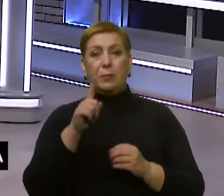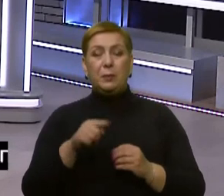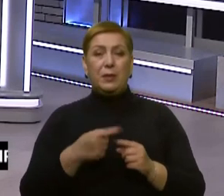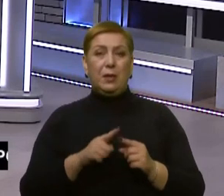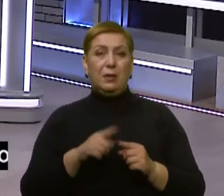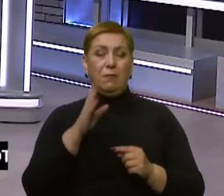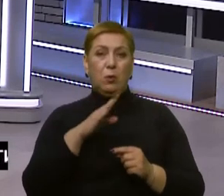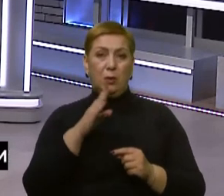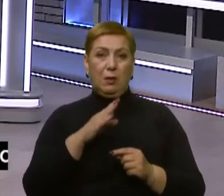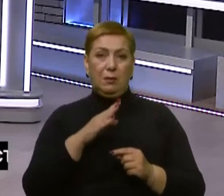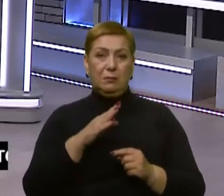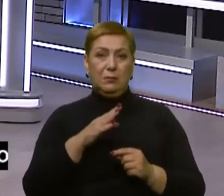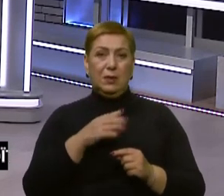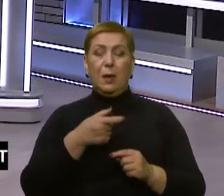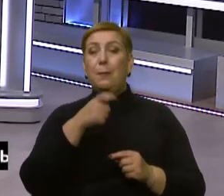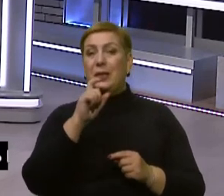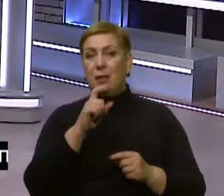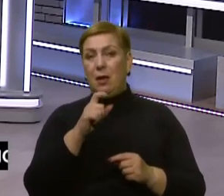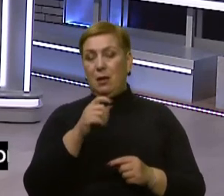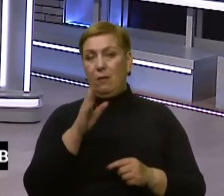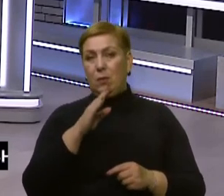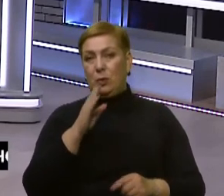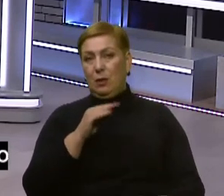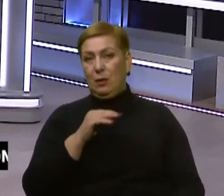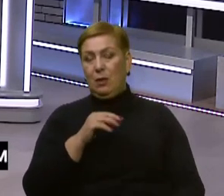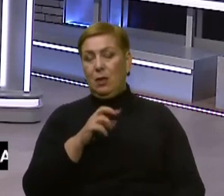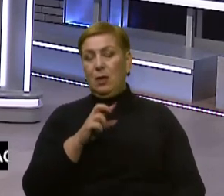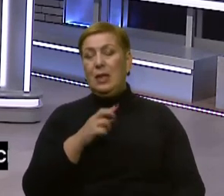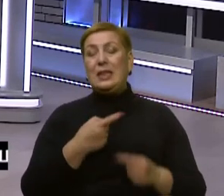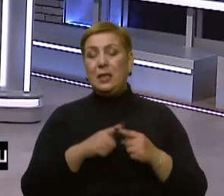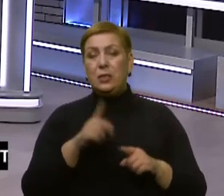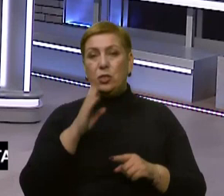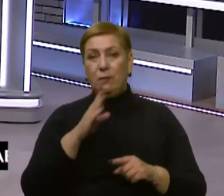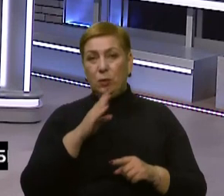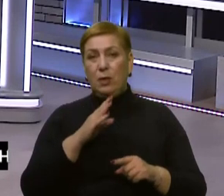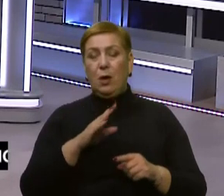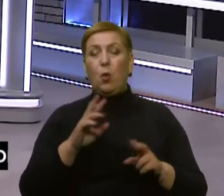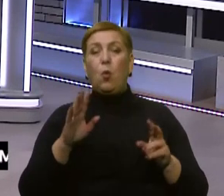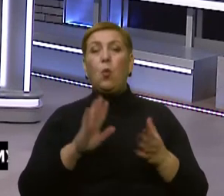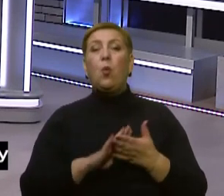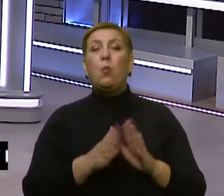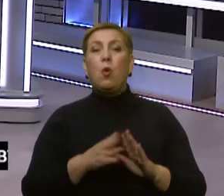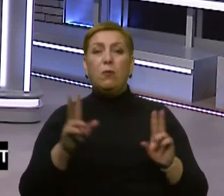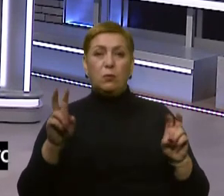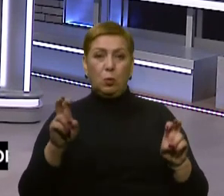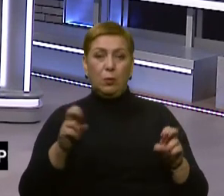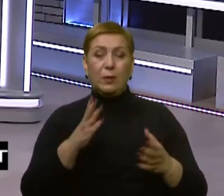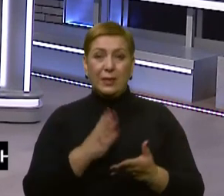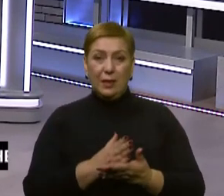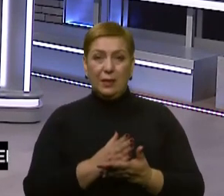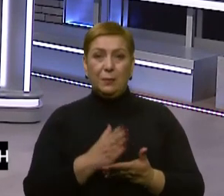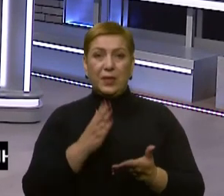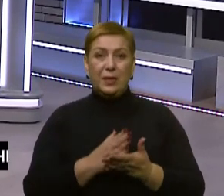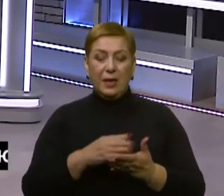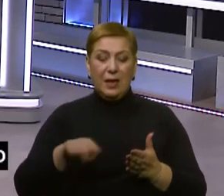питання. Питання – вода, питна вода. Бо технічна вода умовно, вона є. Є